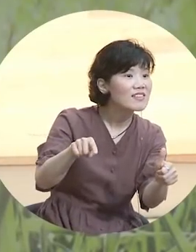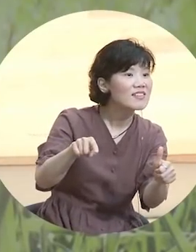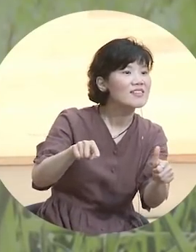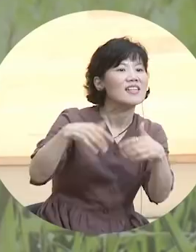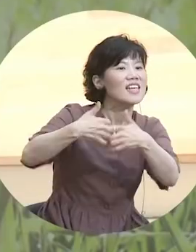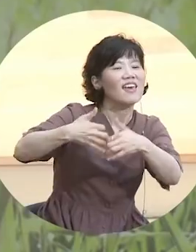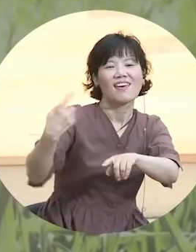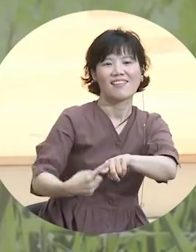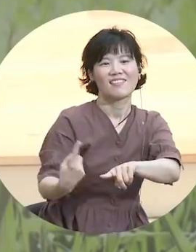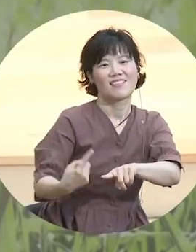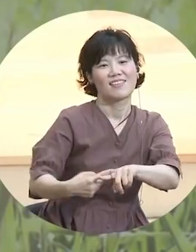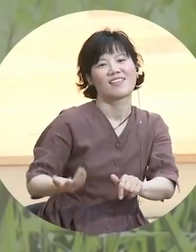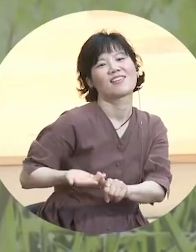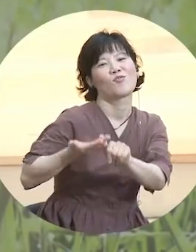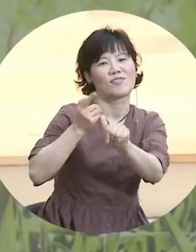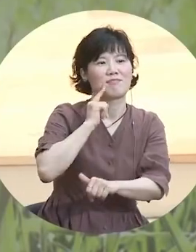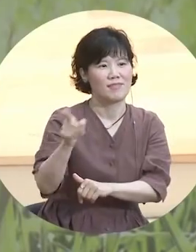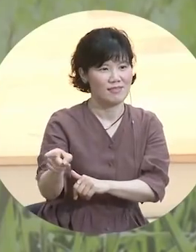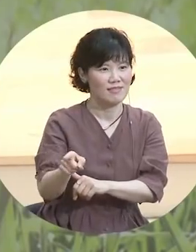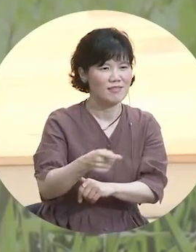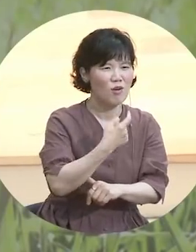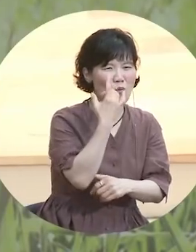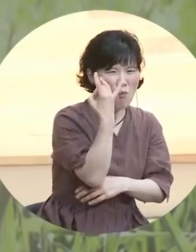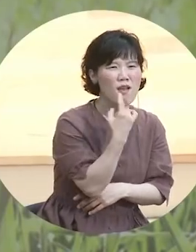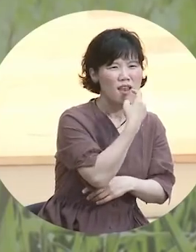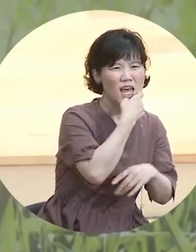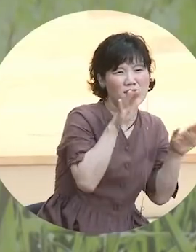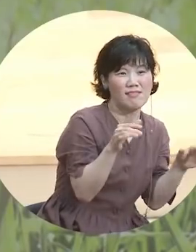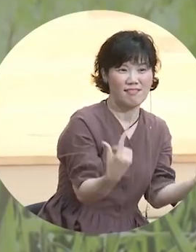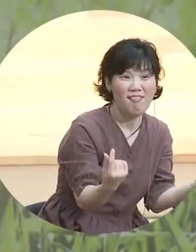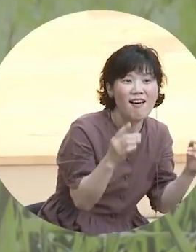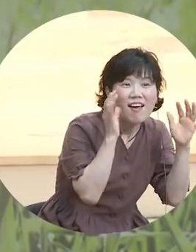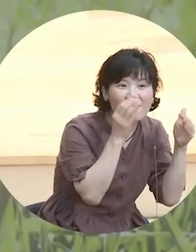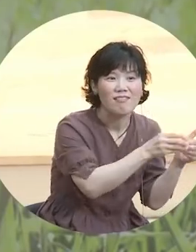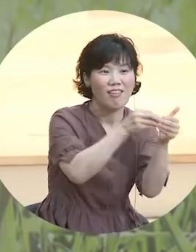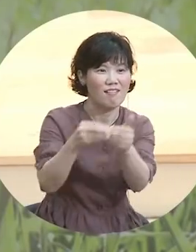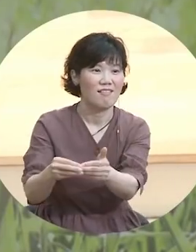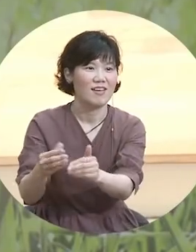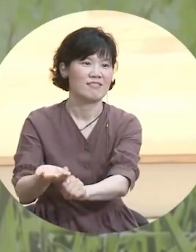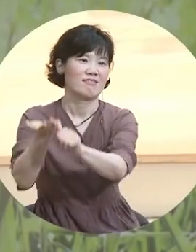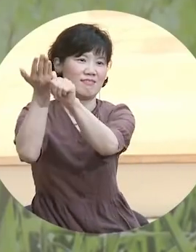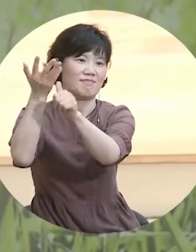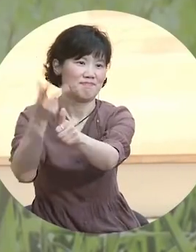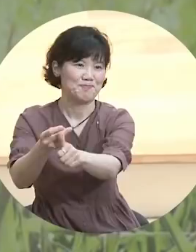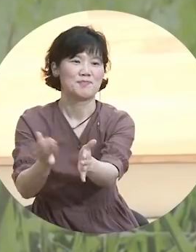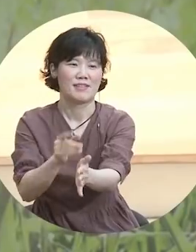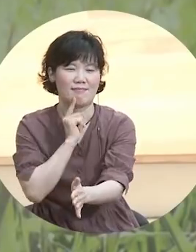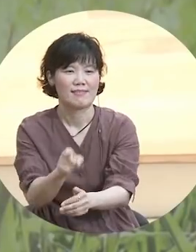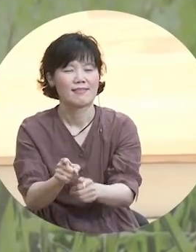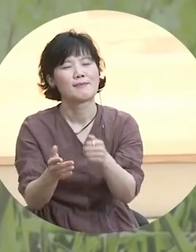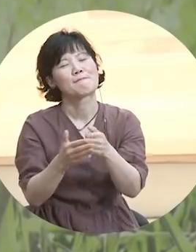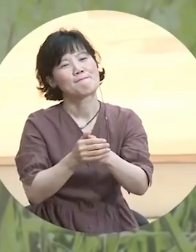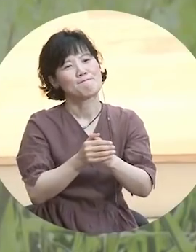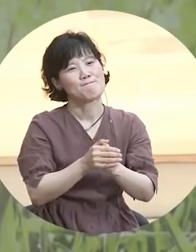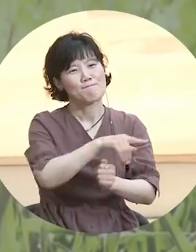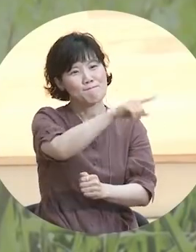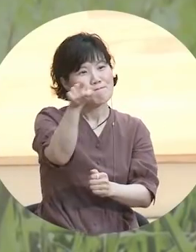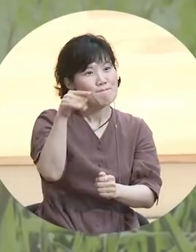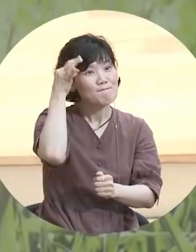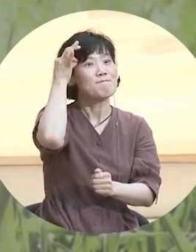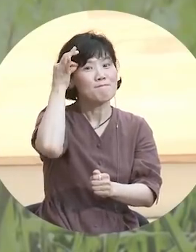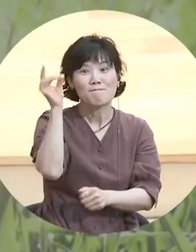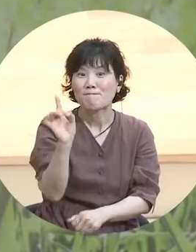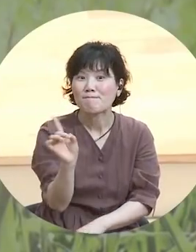병기를 만들어 놓은 거예요. 천사 같은 아이들. 와, 여러분 이쯤 되어지면 생각나는